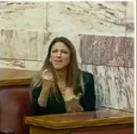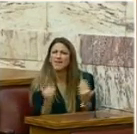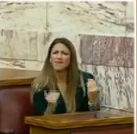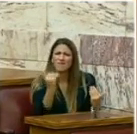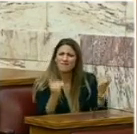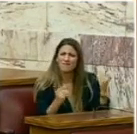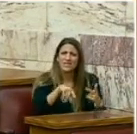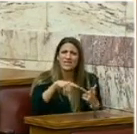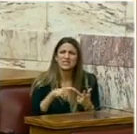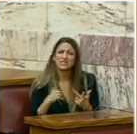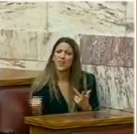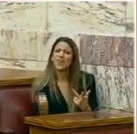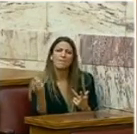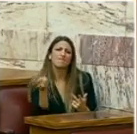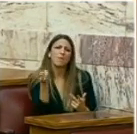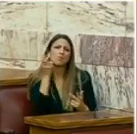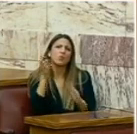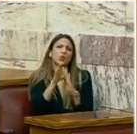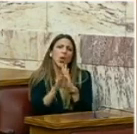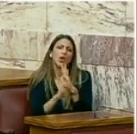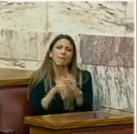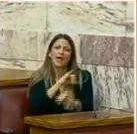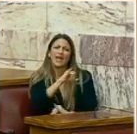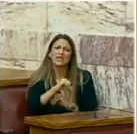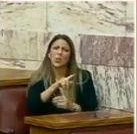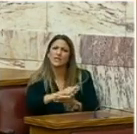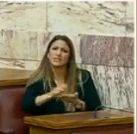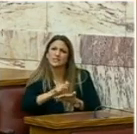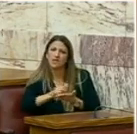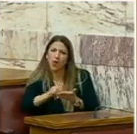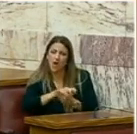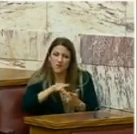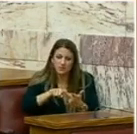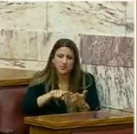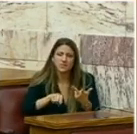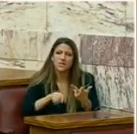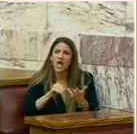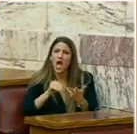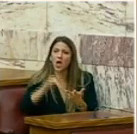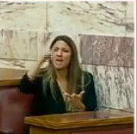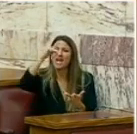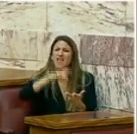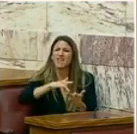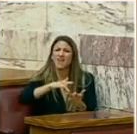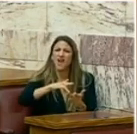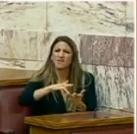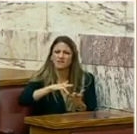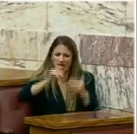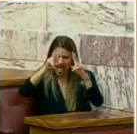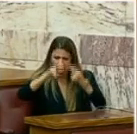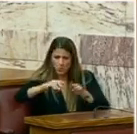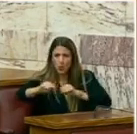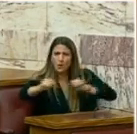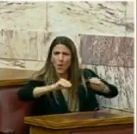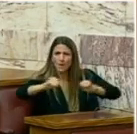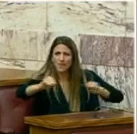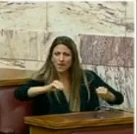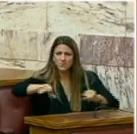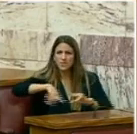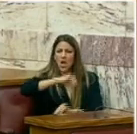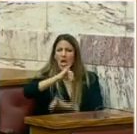θεραπευτικά πρωτόκολλα στο σύστημα ηλεκτρονικής συνταγογράφησης, με την κεντρικοποίηση των προμηθειών, με την αναβάθμιση της ηλεκτρονικής διακυβέρνησης